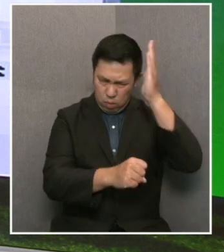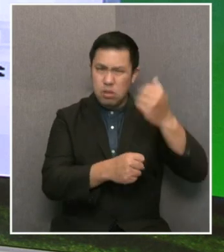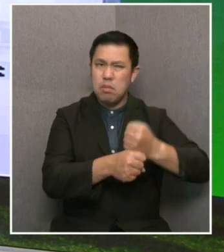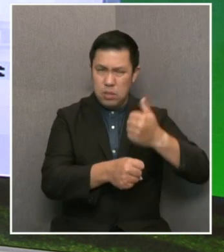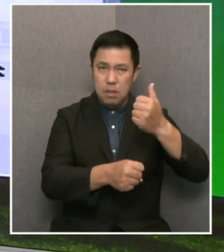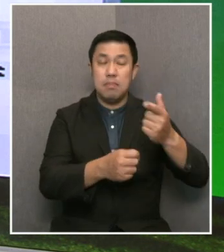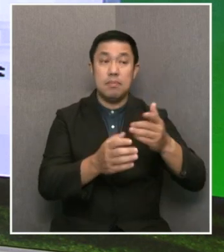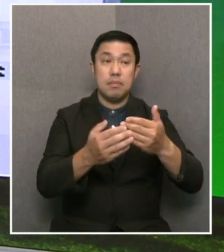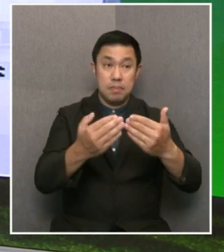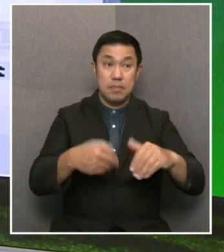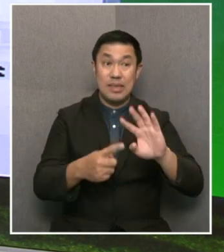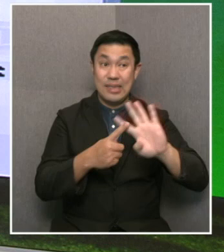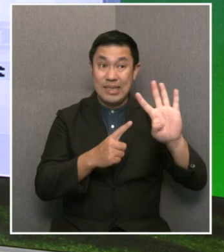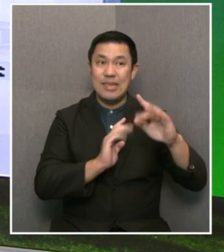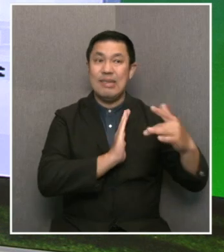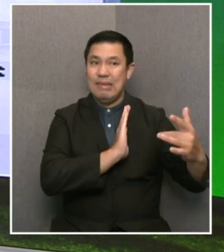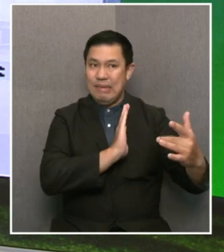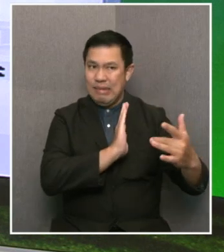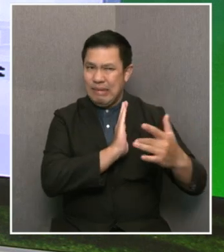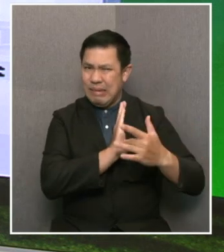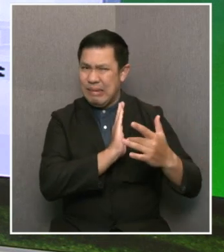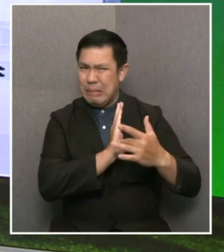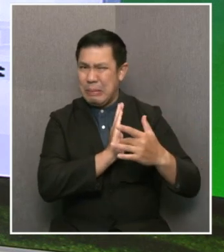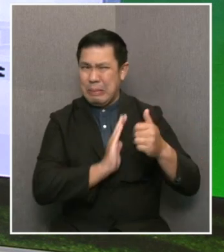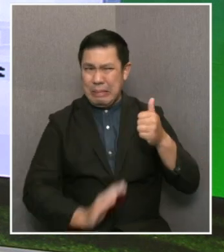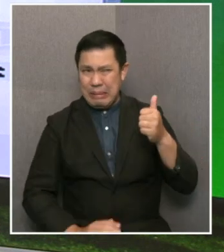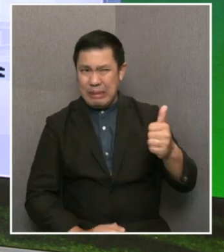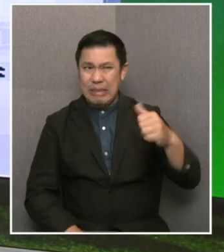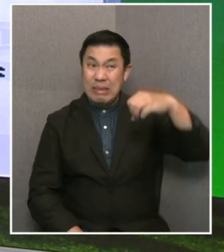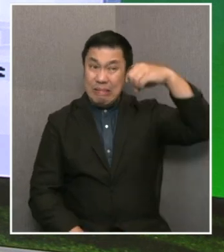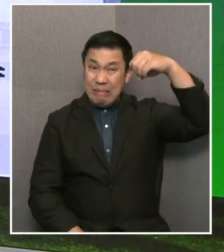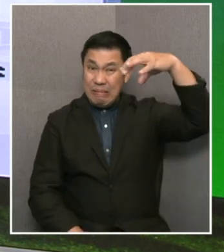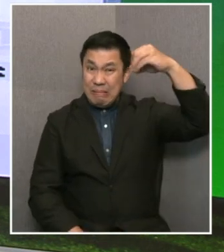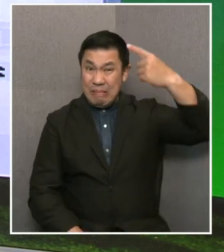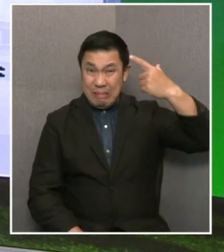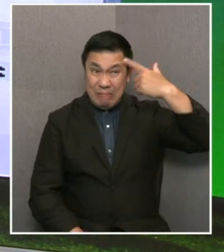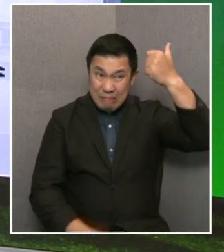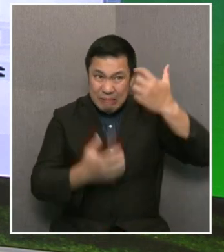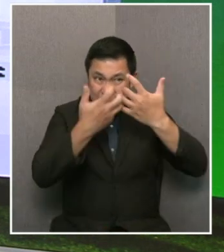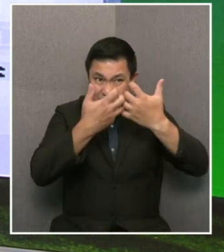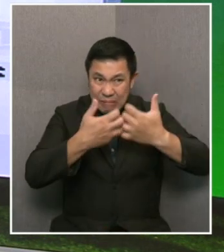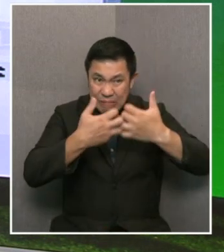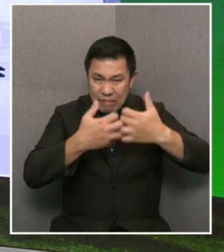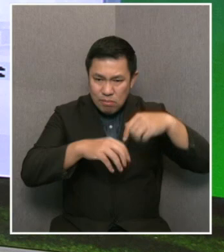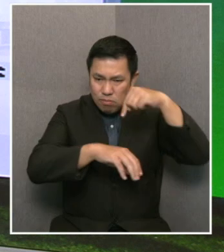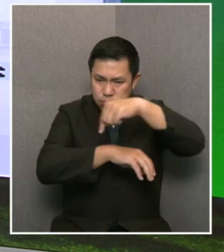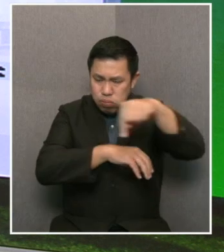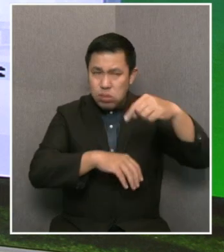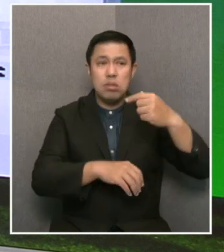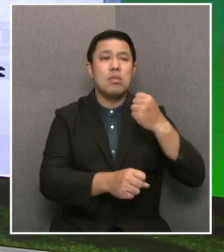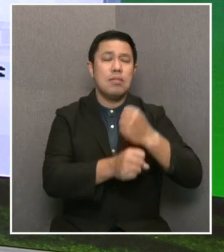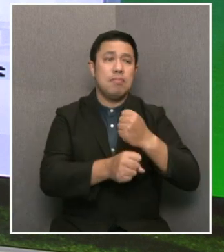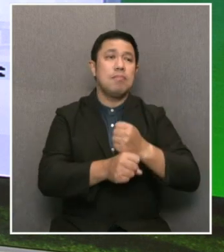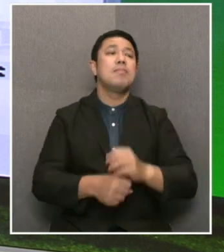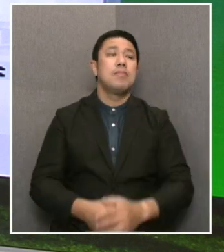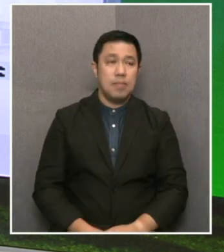การนำเทคโนโลยี Smart Grid หรือว่าระบบโครงข่ายไฟฟ้าอัจฉริยะมาใช้ให้อย่างเต็มที่ซึ่